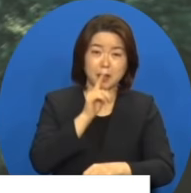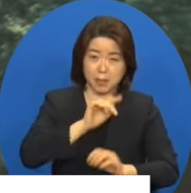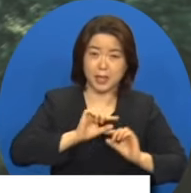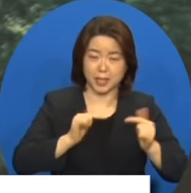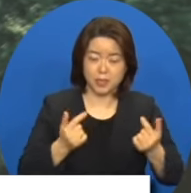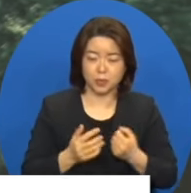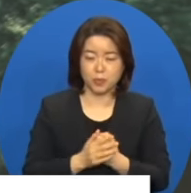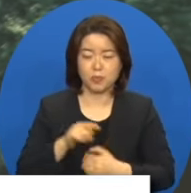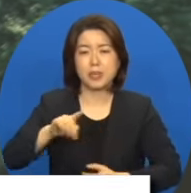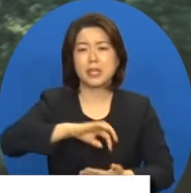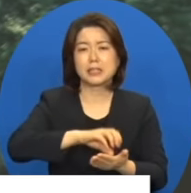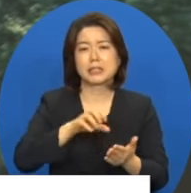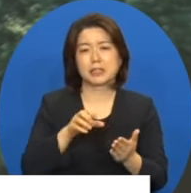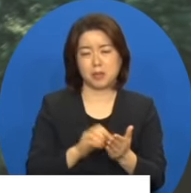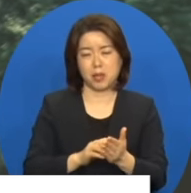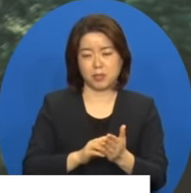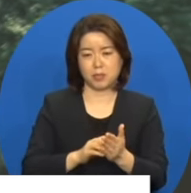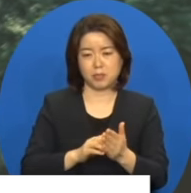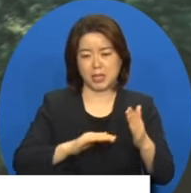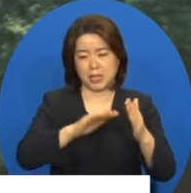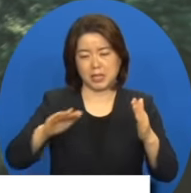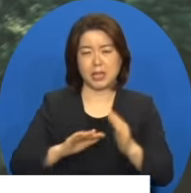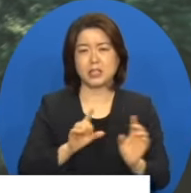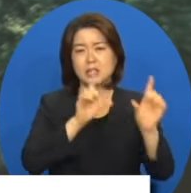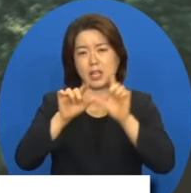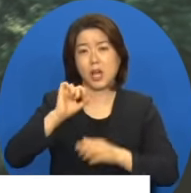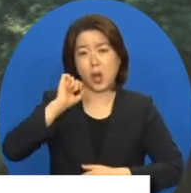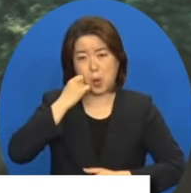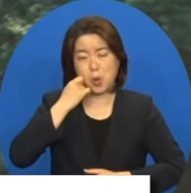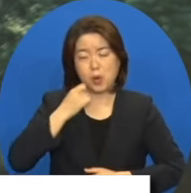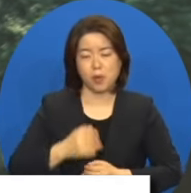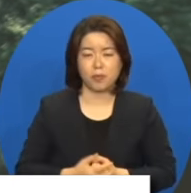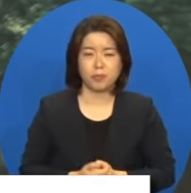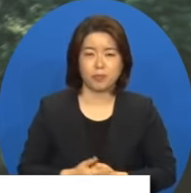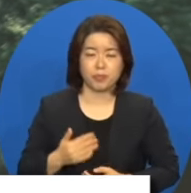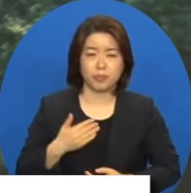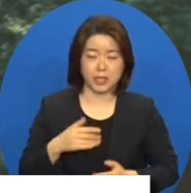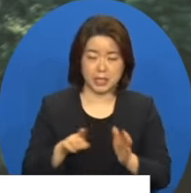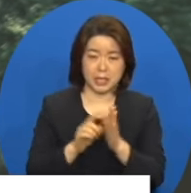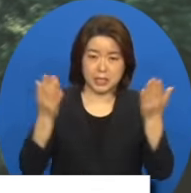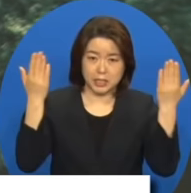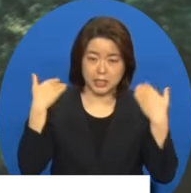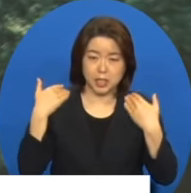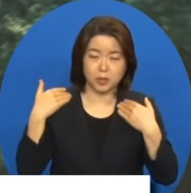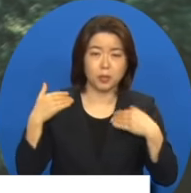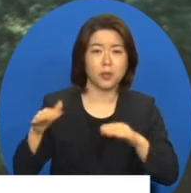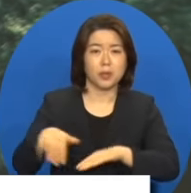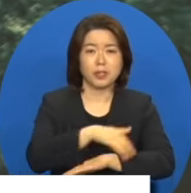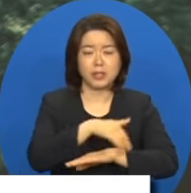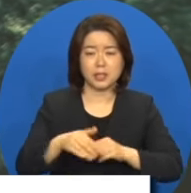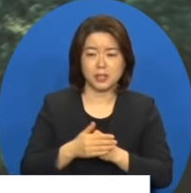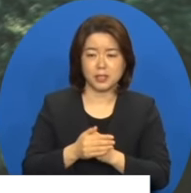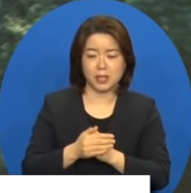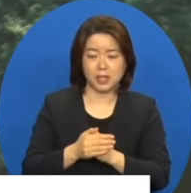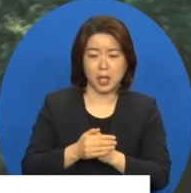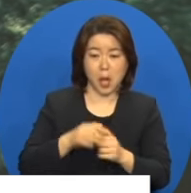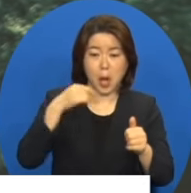그만큼 어려웠다는 거예요. 제 신학교 다닐 때 학비를 마련해 주시기가 어려웠다는